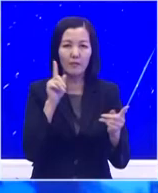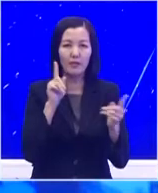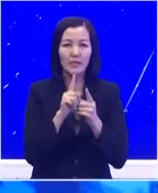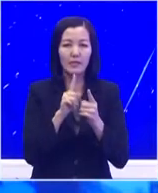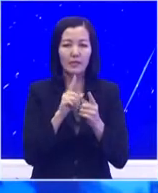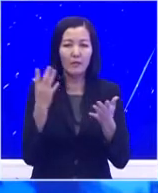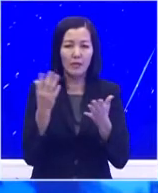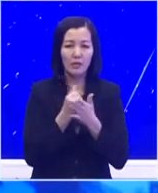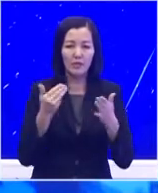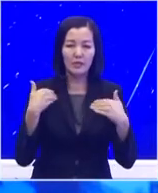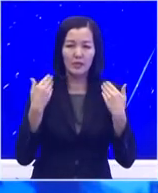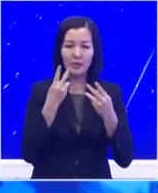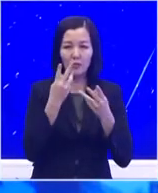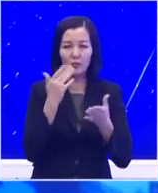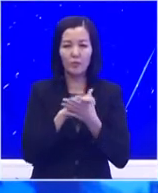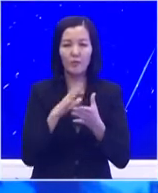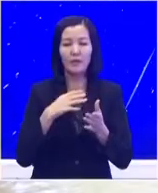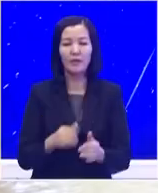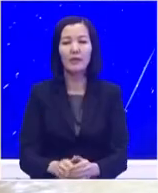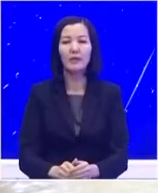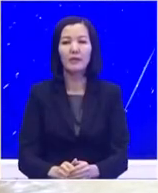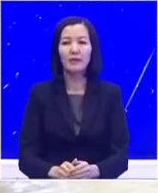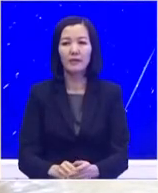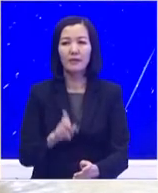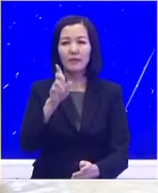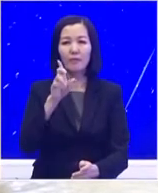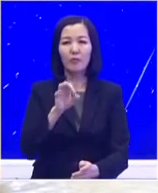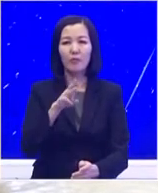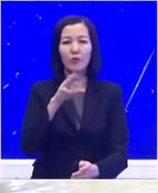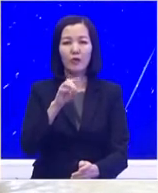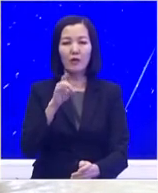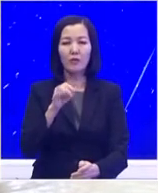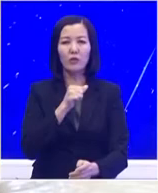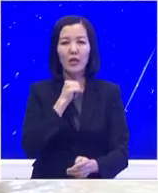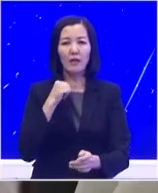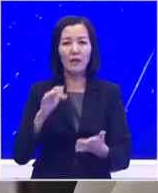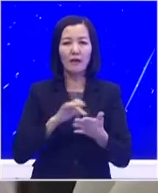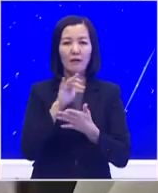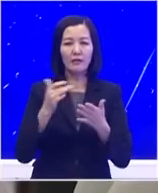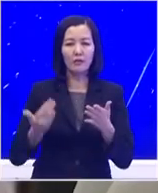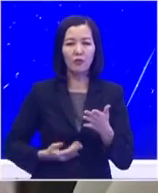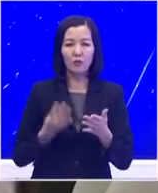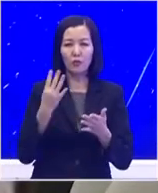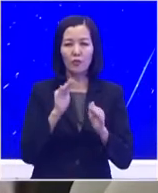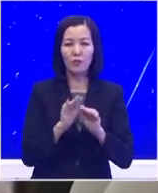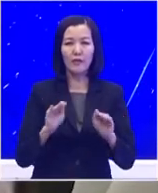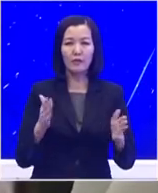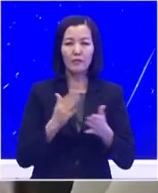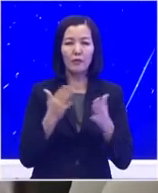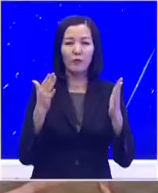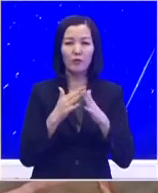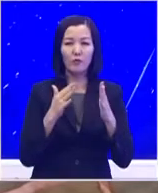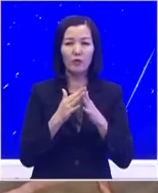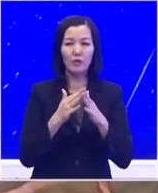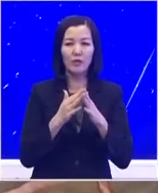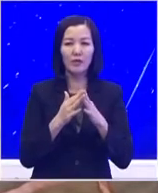кейбірінің жеткен жетістігін тамашалады. Ботагөз Өнербек қызы Талғар қаласының тұрғыны, 4 балаға ана. Ол үйінде алма